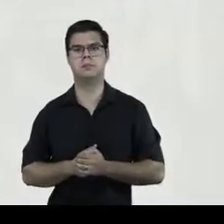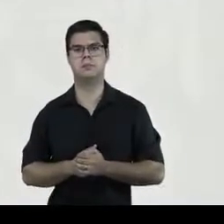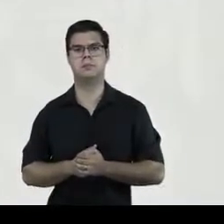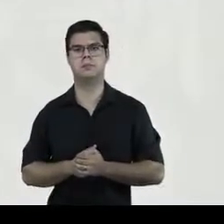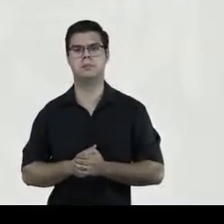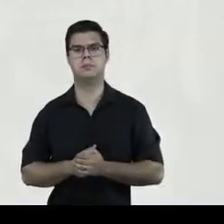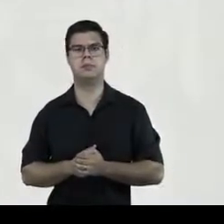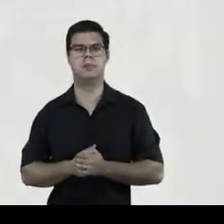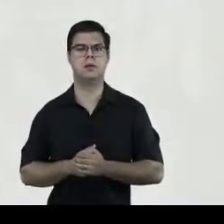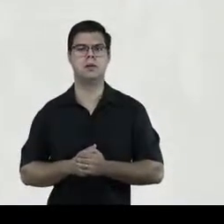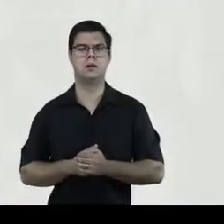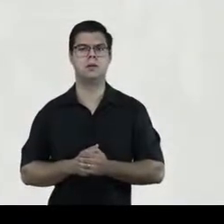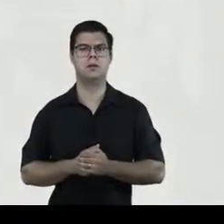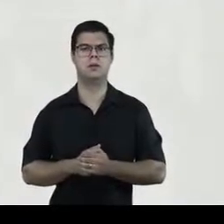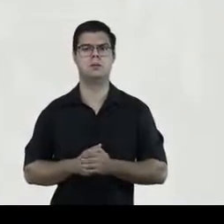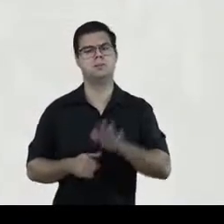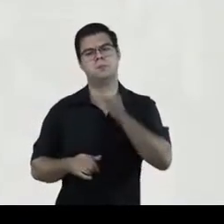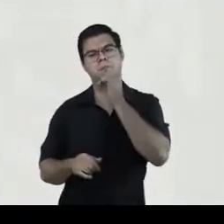finden,